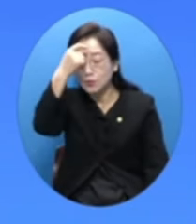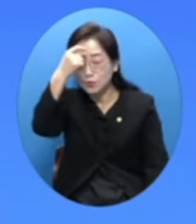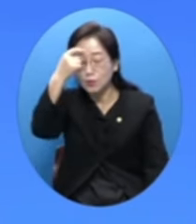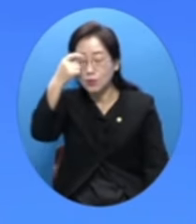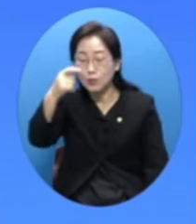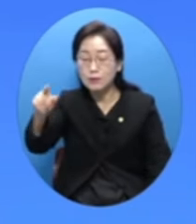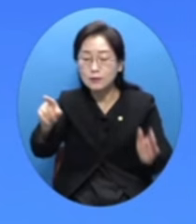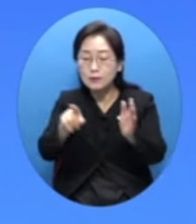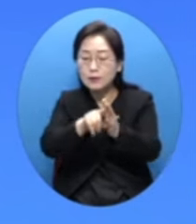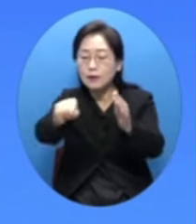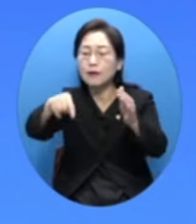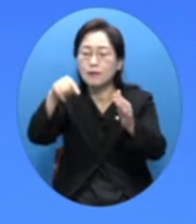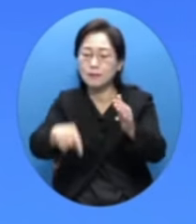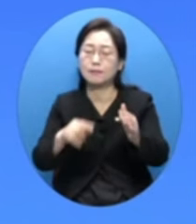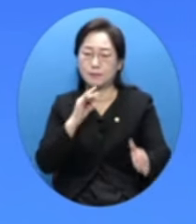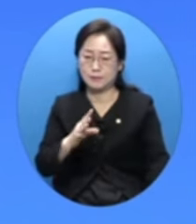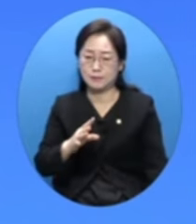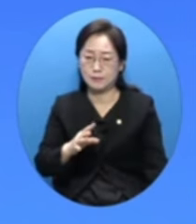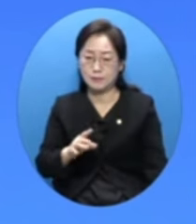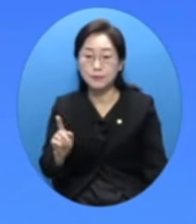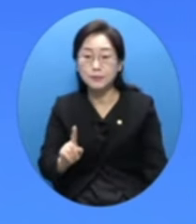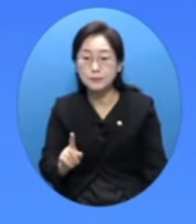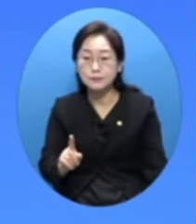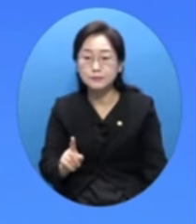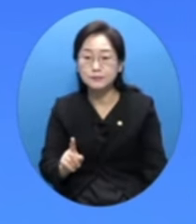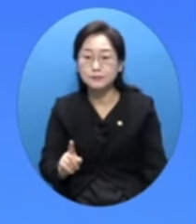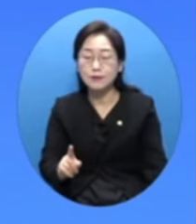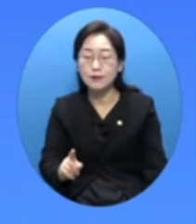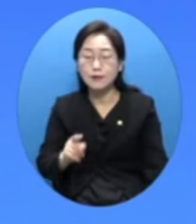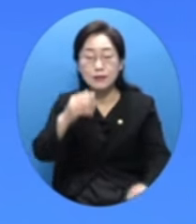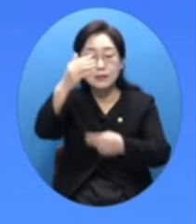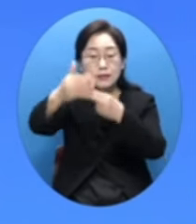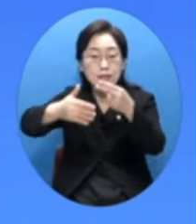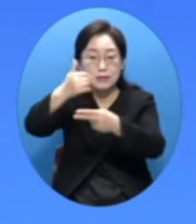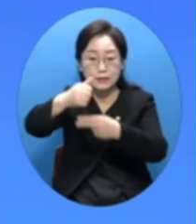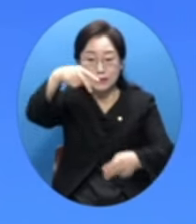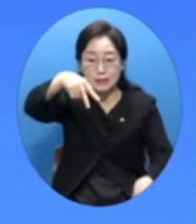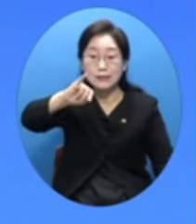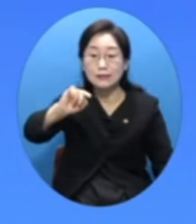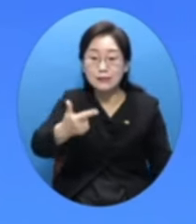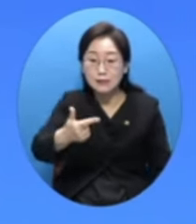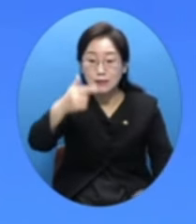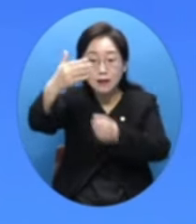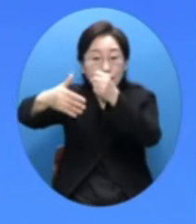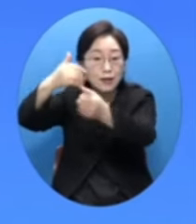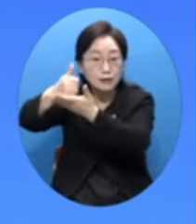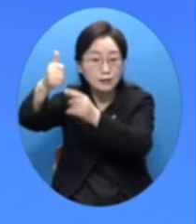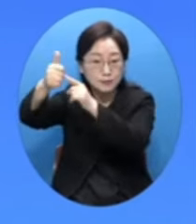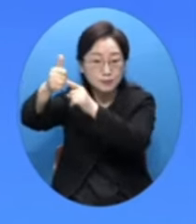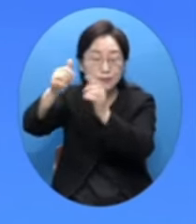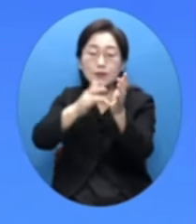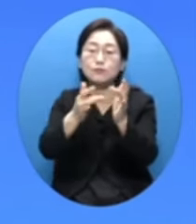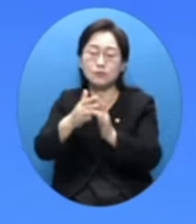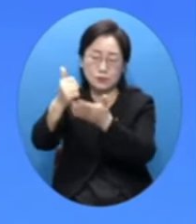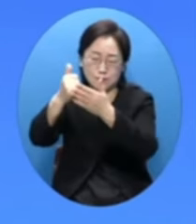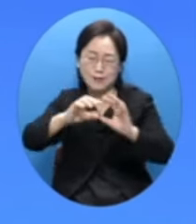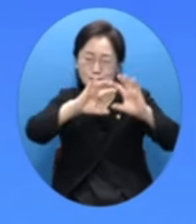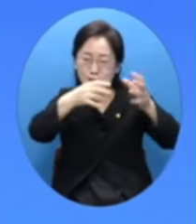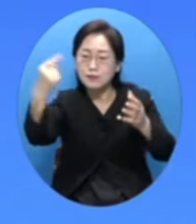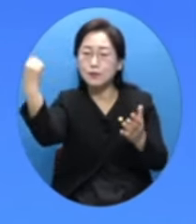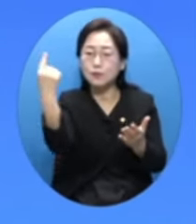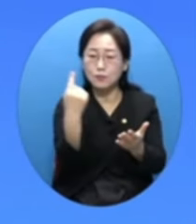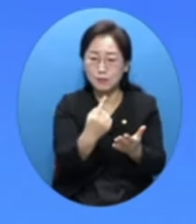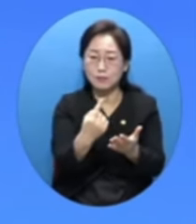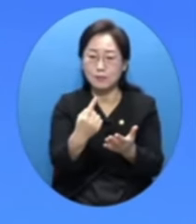신앙가 발견되는 것은 신이신 하나님이신 예수님이이 땅에